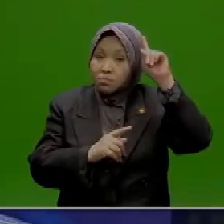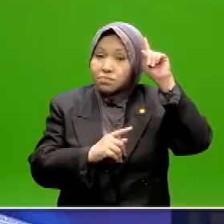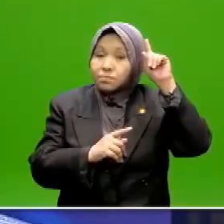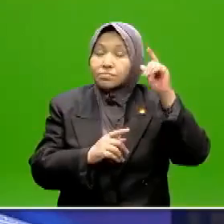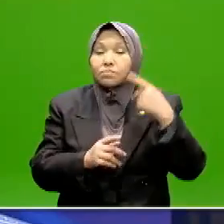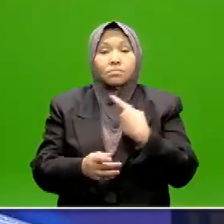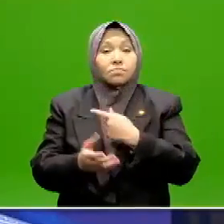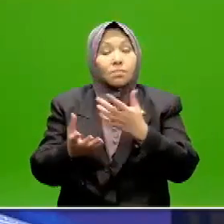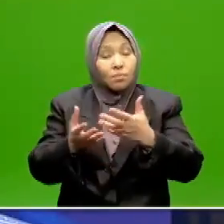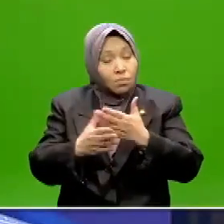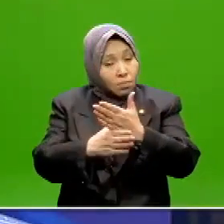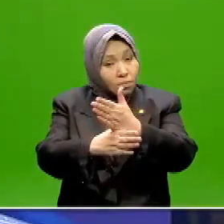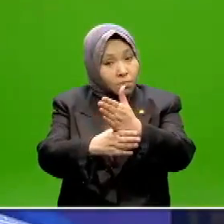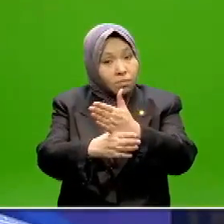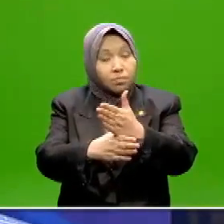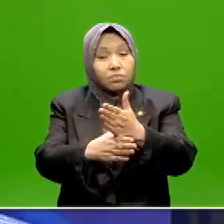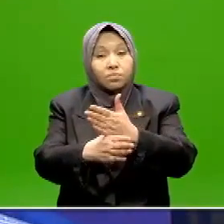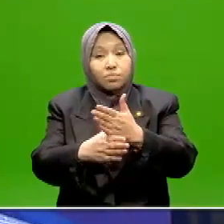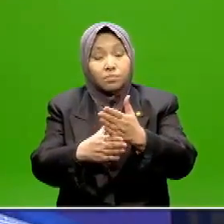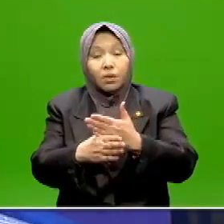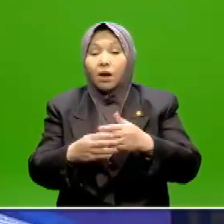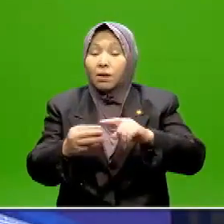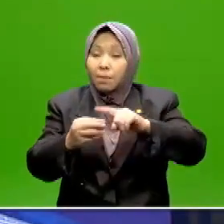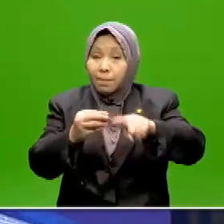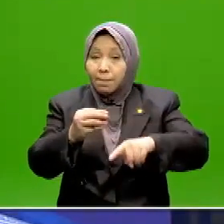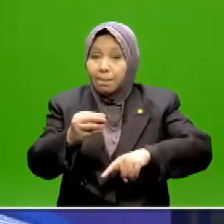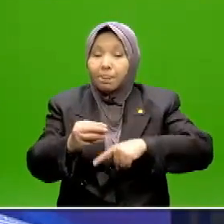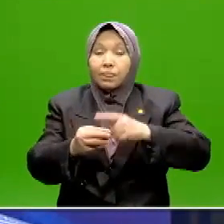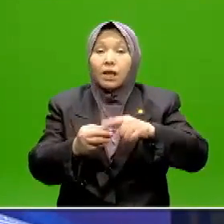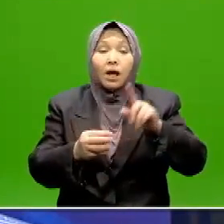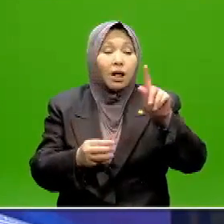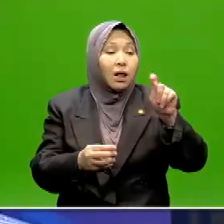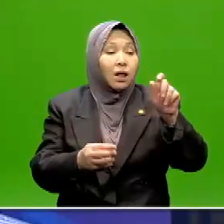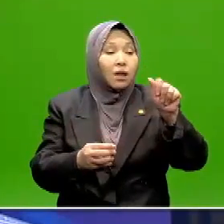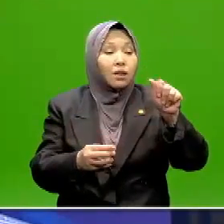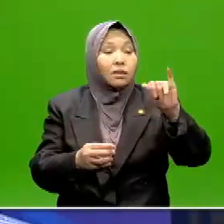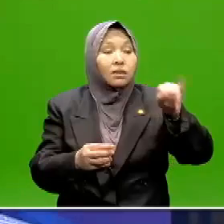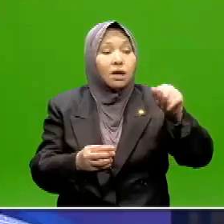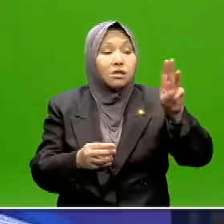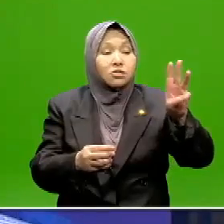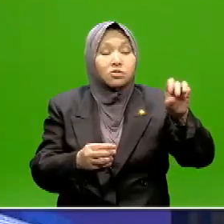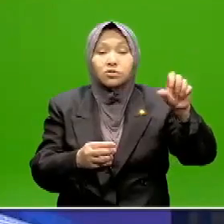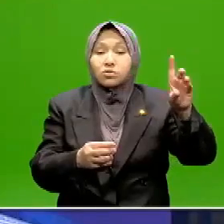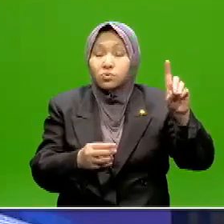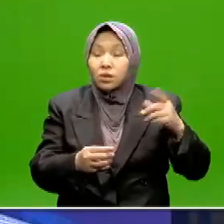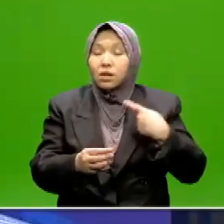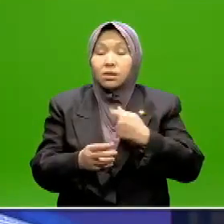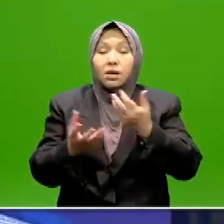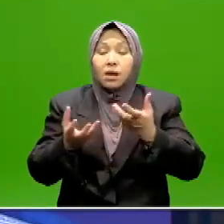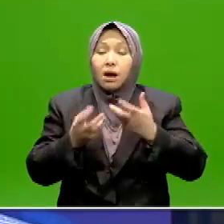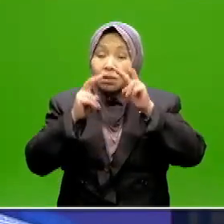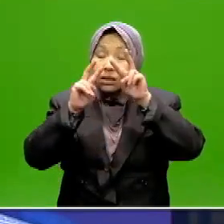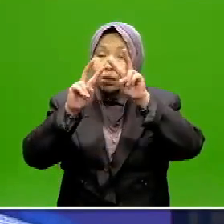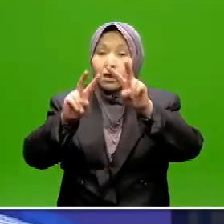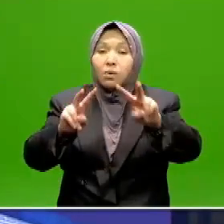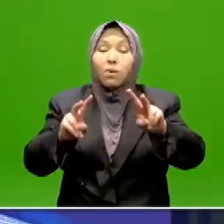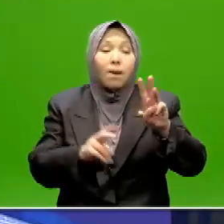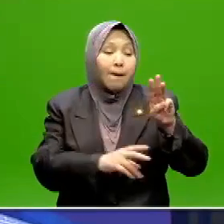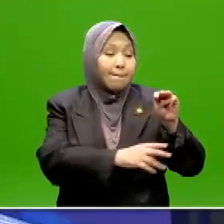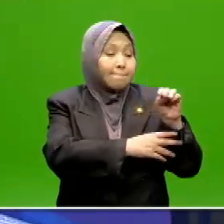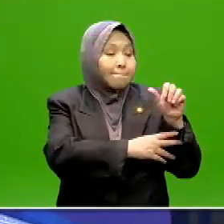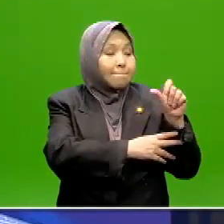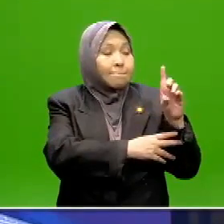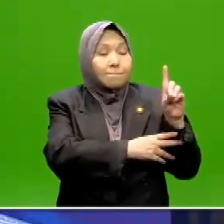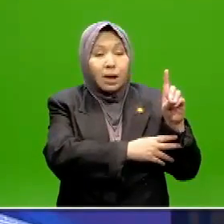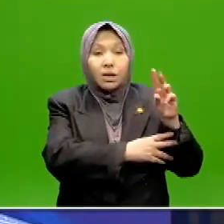Ayo kita enak Bekasi juga berkenaan dengan tajwid dan hari ini kita ingin melihat tentang mad wajib